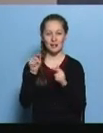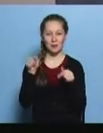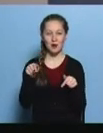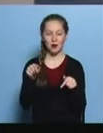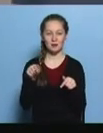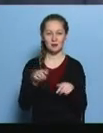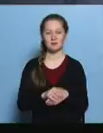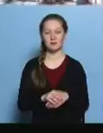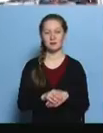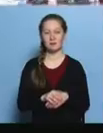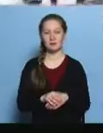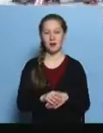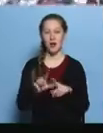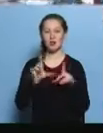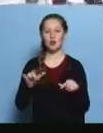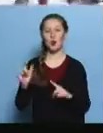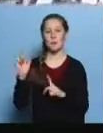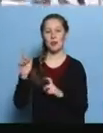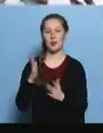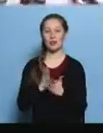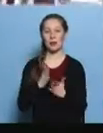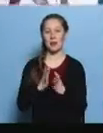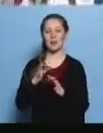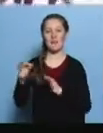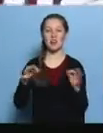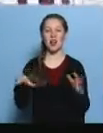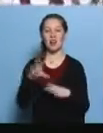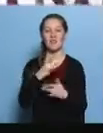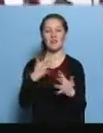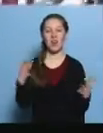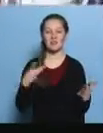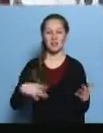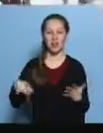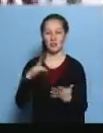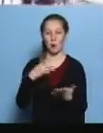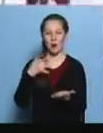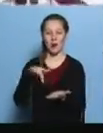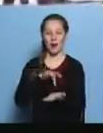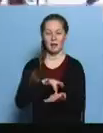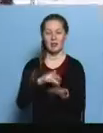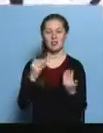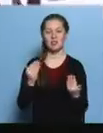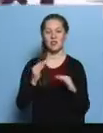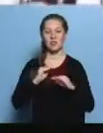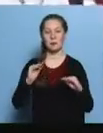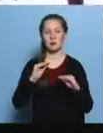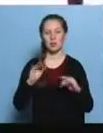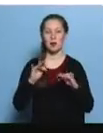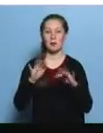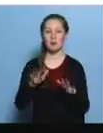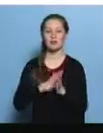не хватает поправки. Школа биатлона имеет филиалы в разных городах и районах республики. В общей сложности сейчас обучение в ней проходит